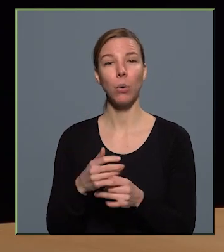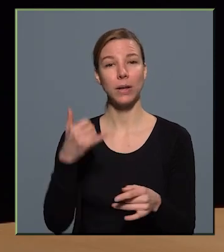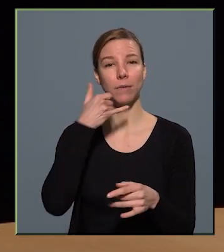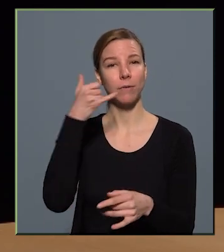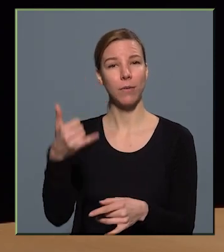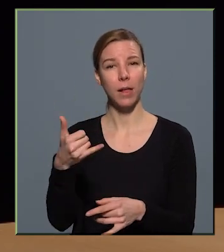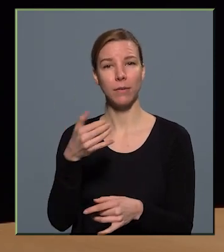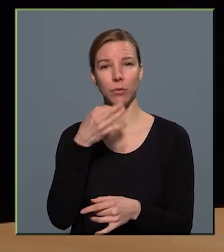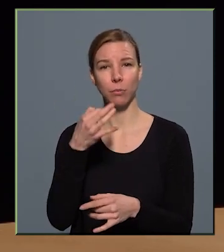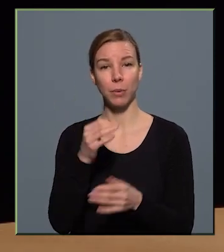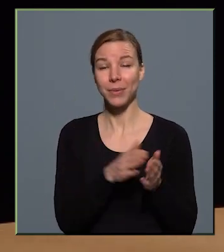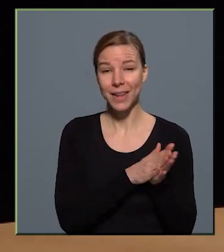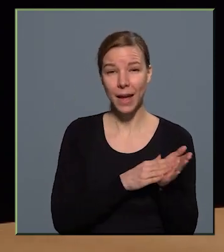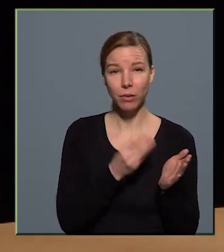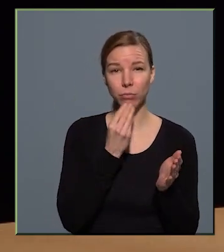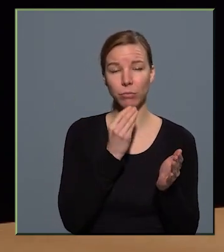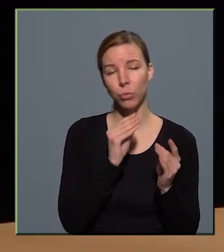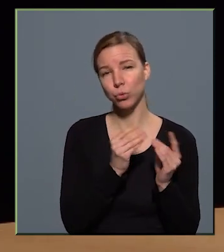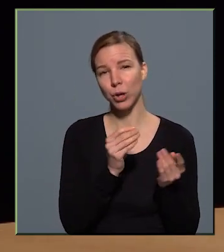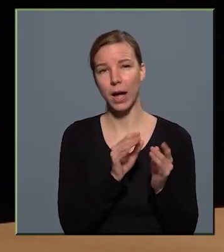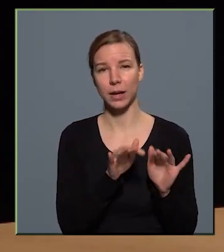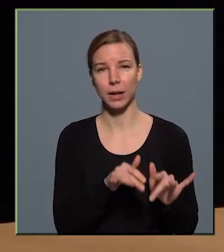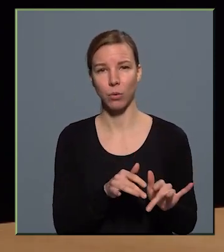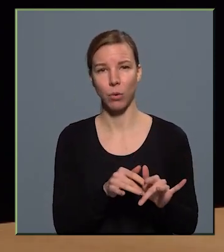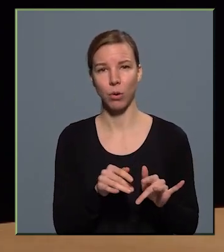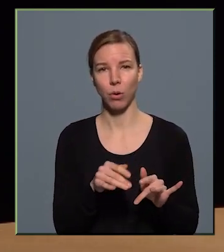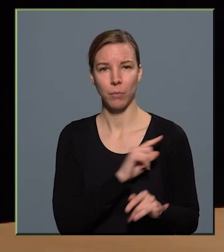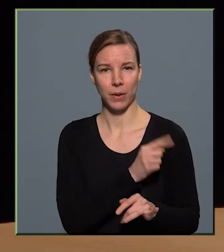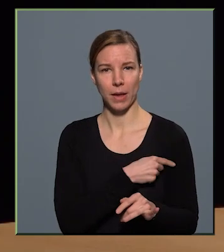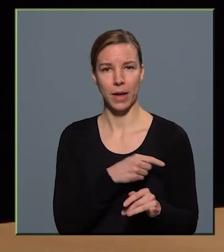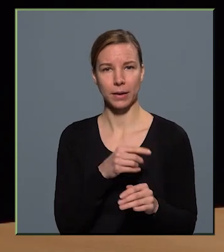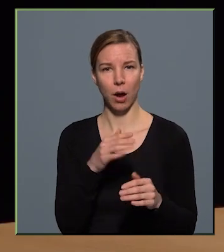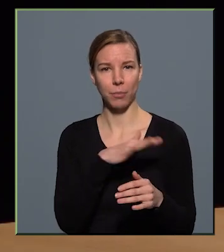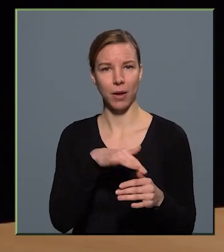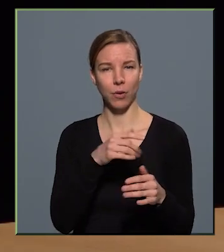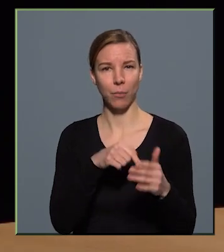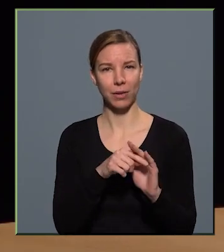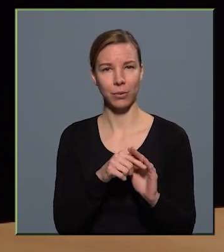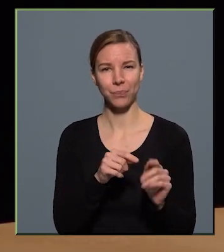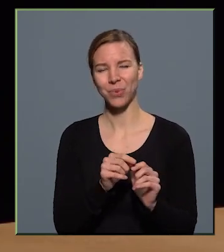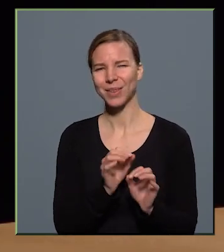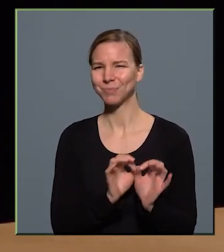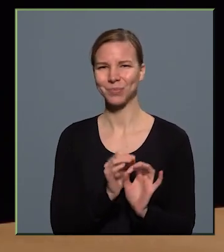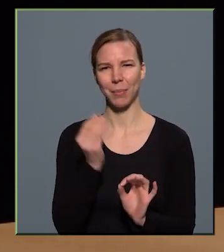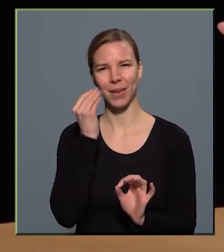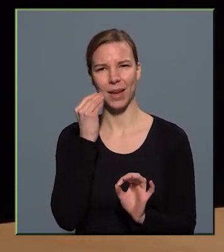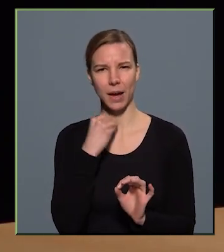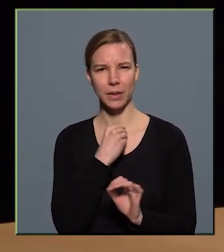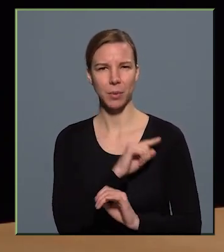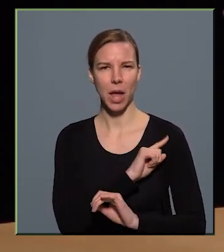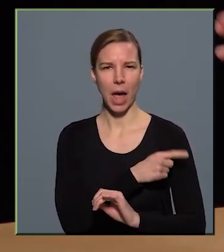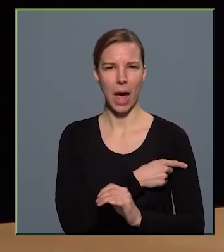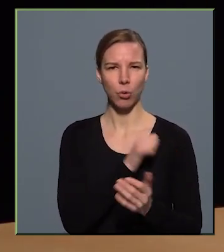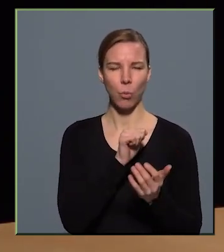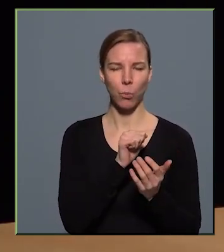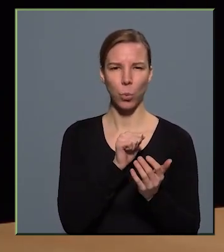őt kezdő újságíróként, már úgy kezdő újságíróként, hogy az energiapiacon, hogy én nem nagyon értem ezt a dolgot, hogy erőmű, átvitel,